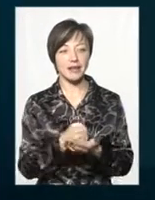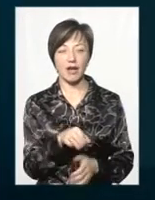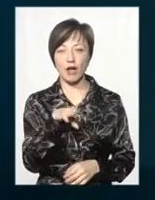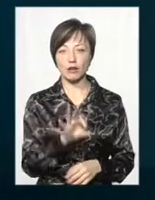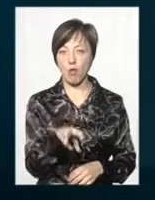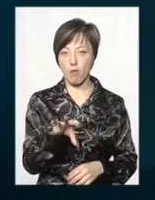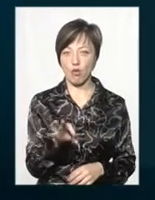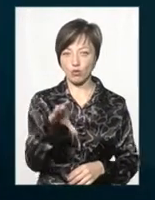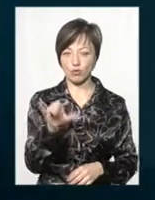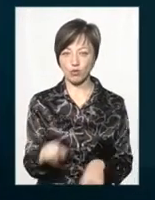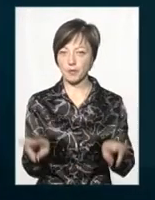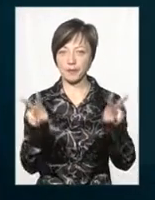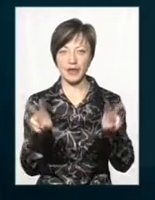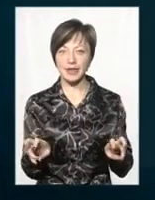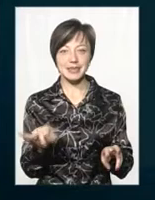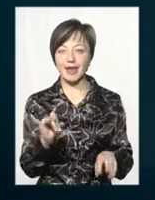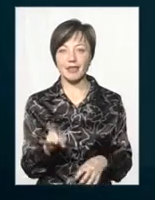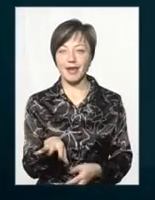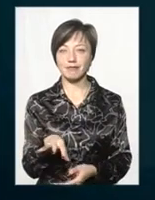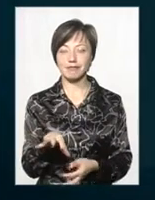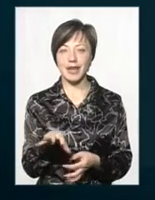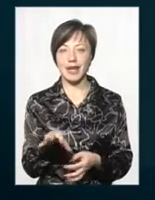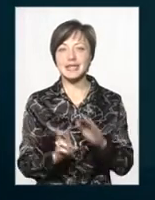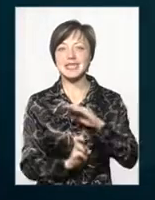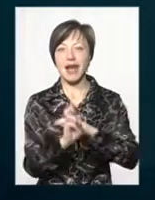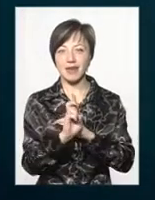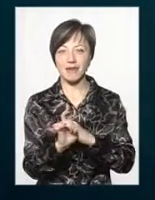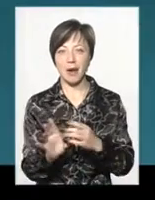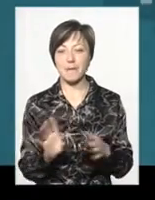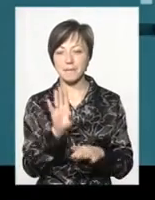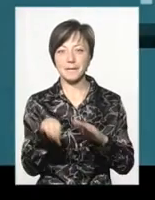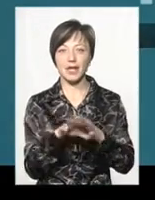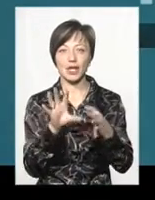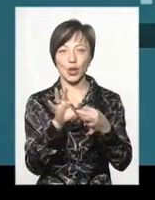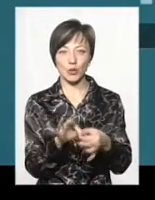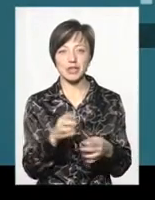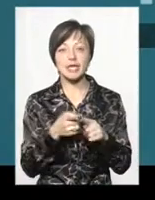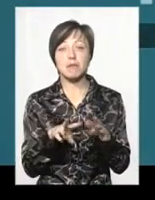не в лапках церква під ключ, це тільки план на її будівництво.